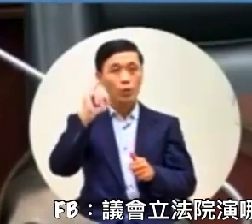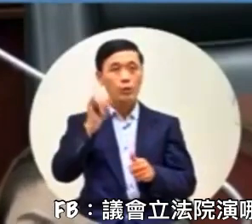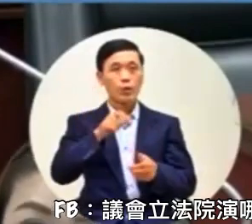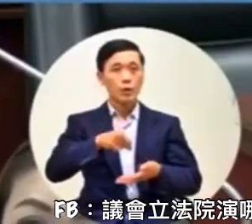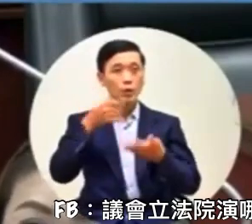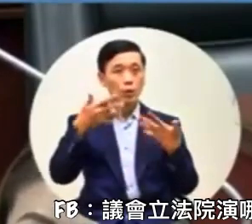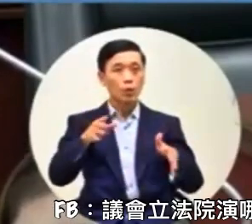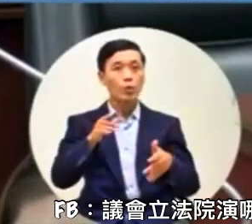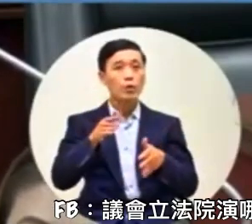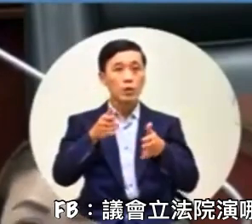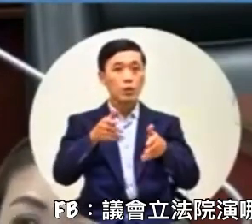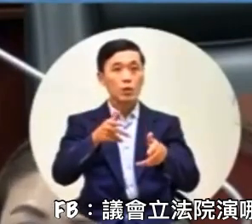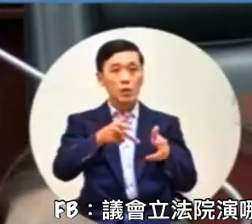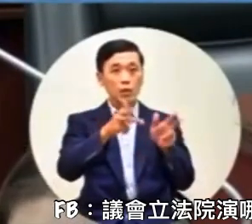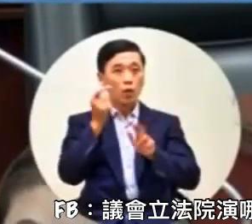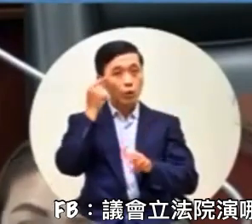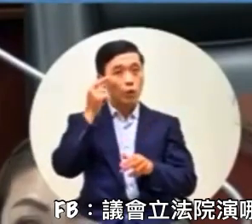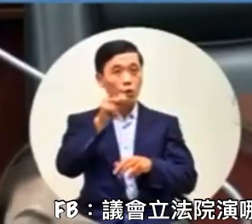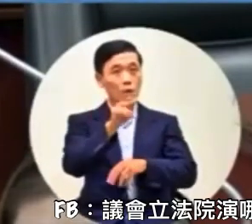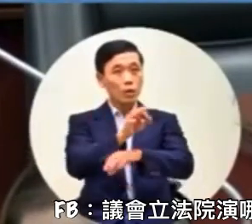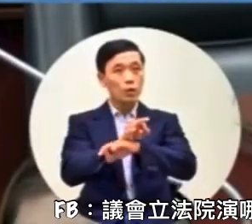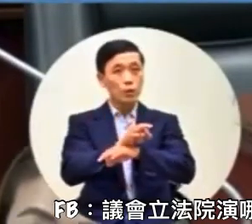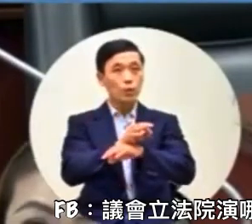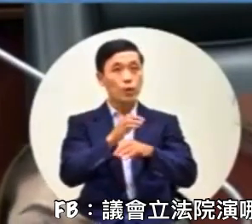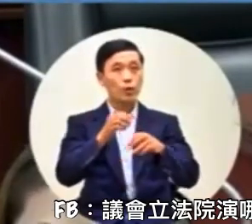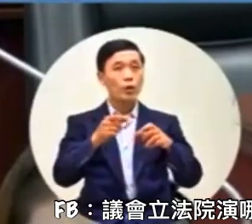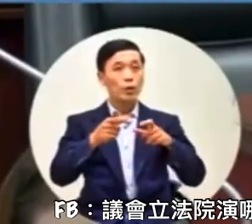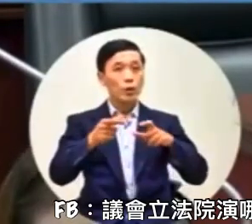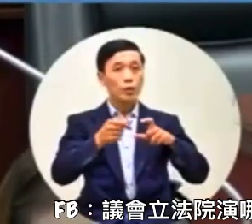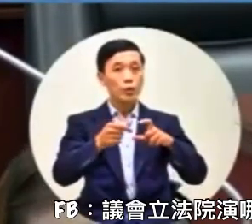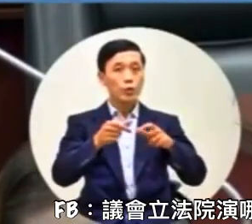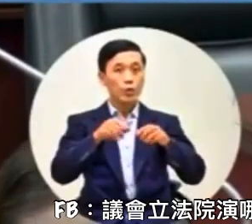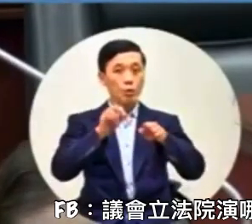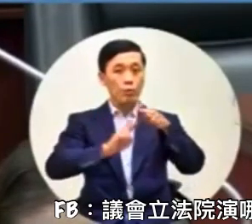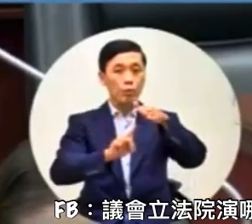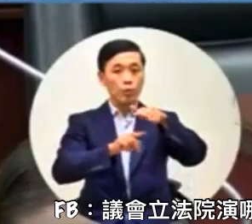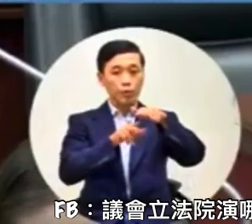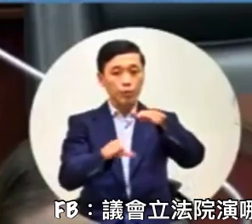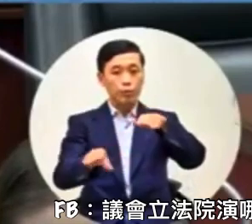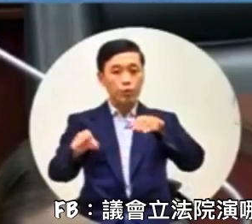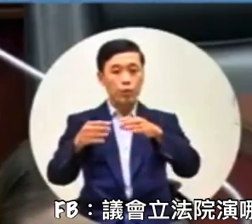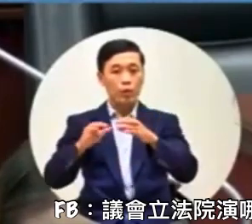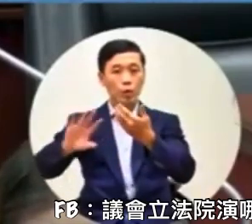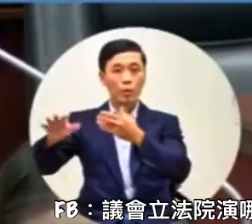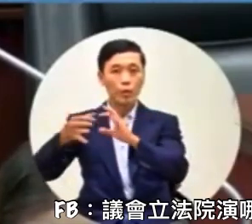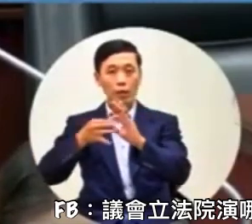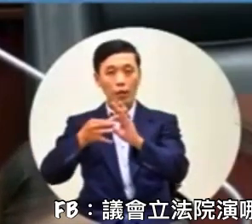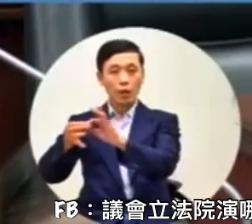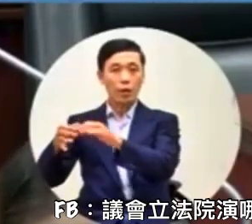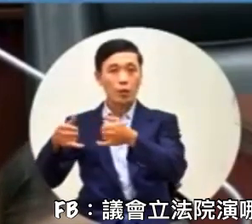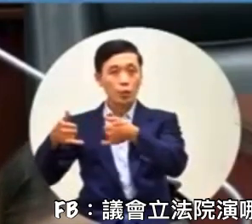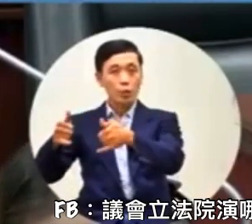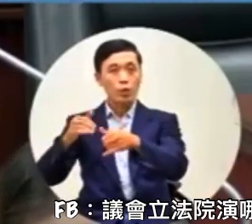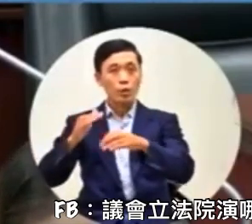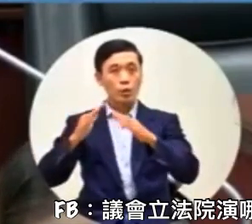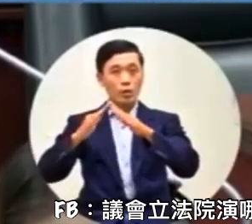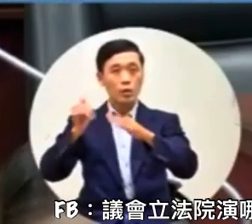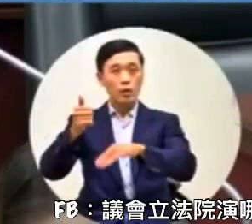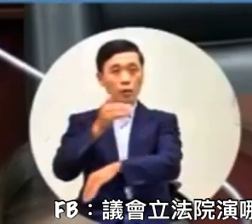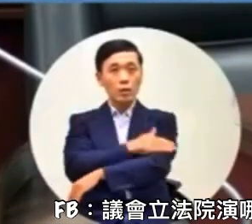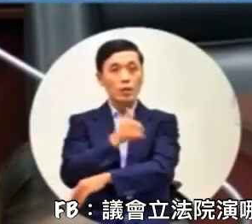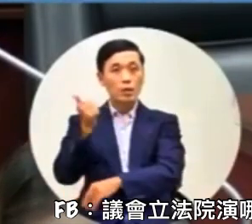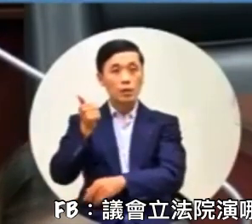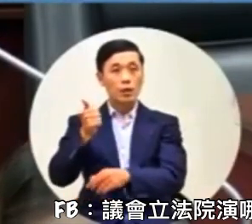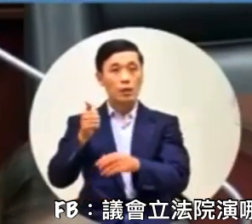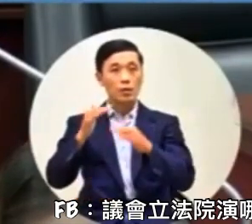路侨科高铁下连通道的问题，因为侨科也是我们陈市长很重要的一个政策。